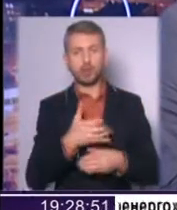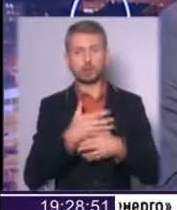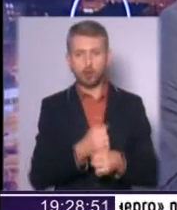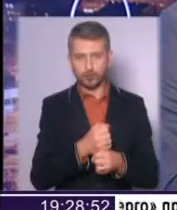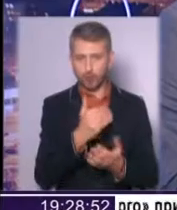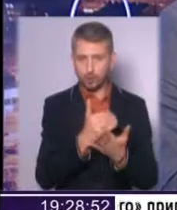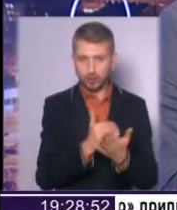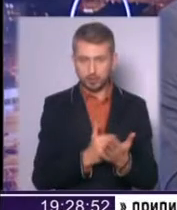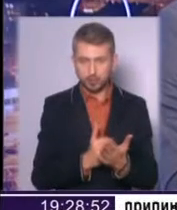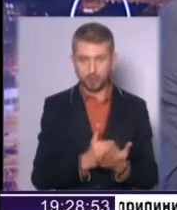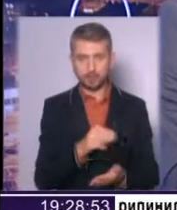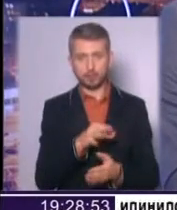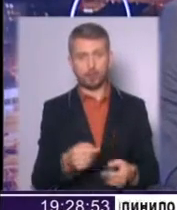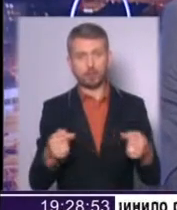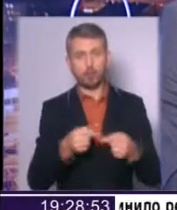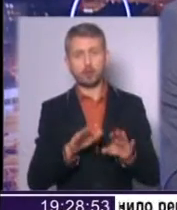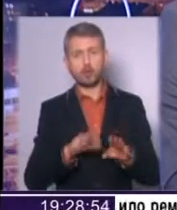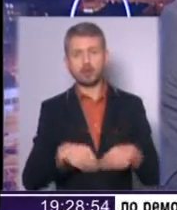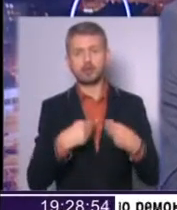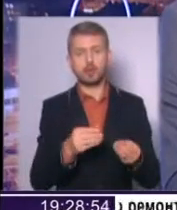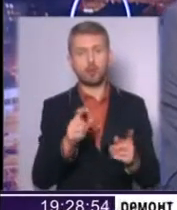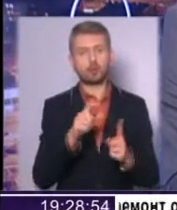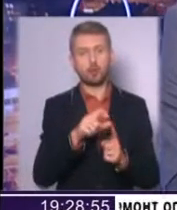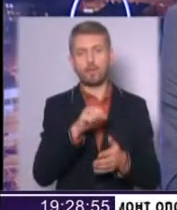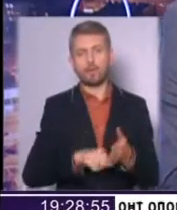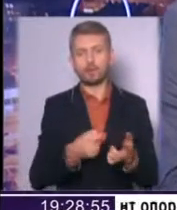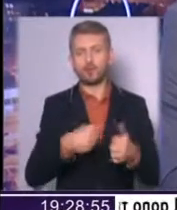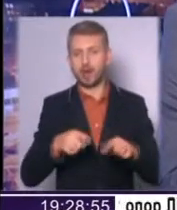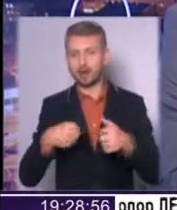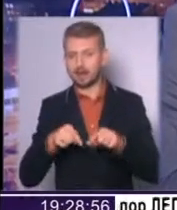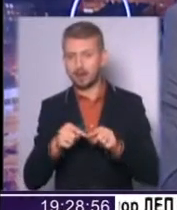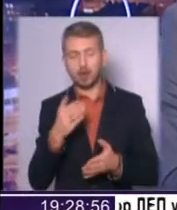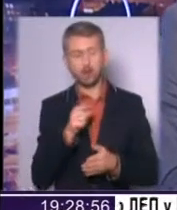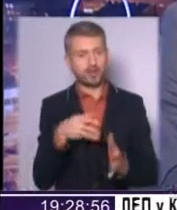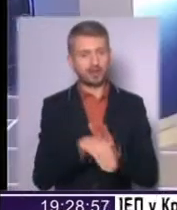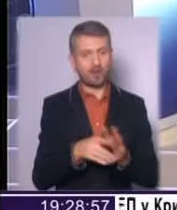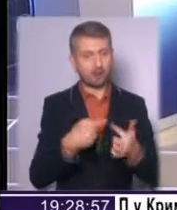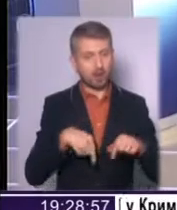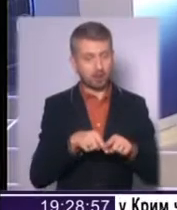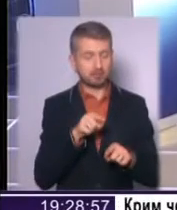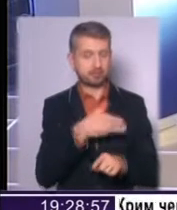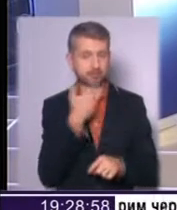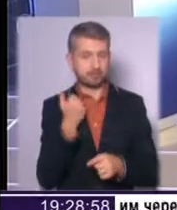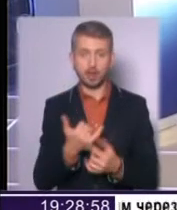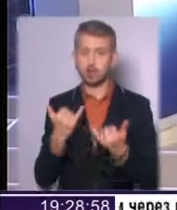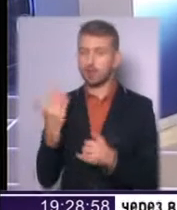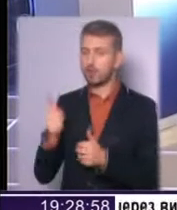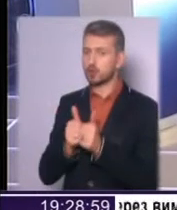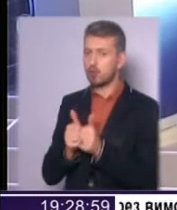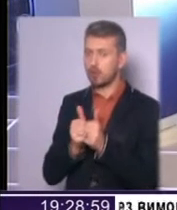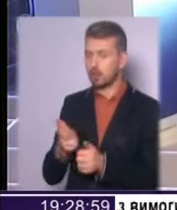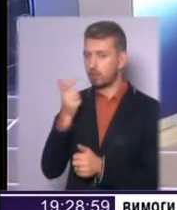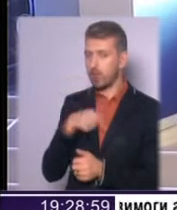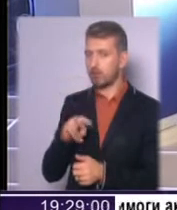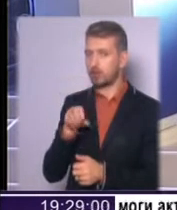ти позафракційний депутат, тобі слово можуть не дати сміло і змусити голову Верховної Ради, там, якби, немає. Чи тільки якщо закон